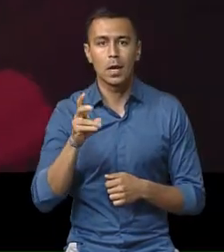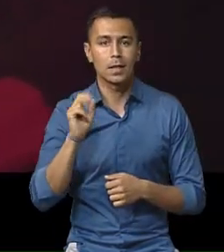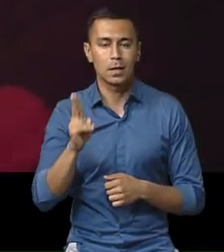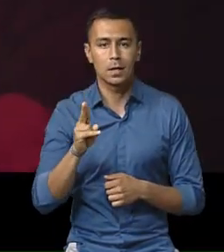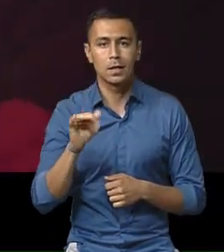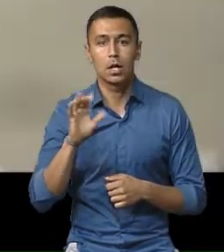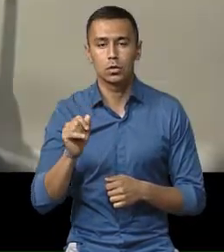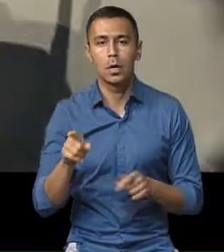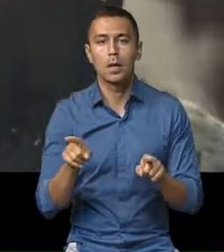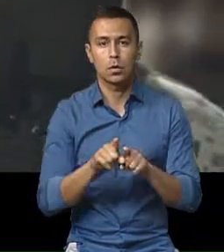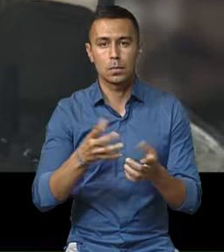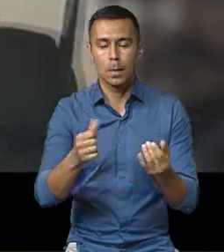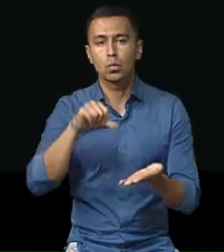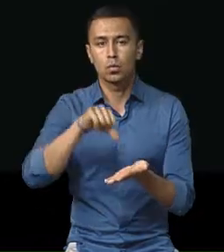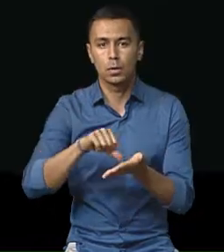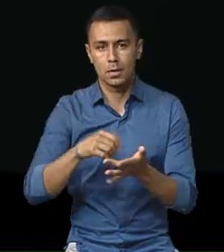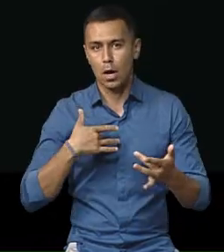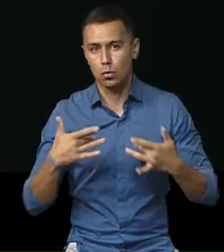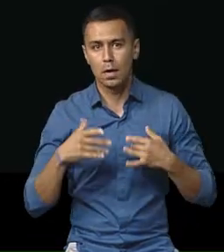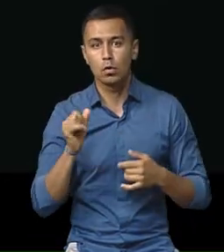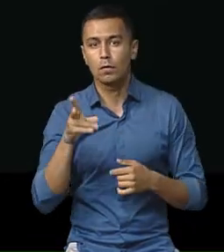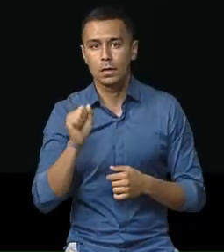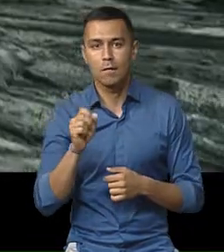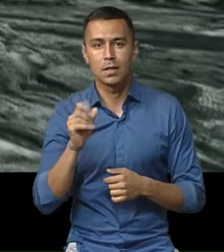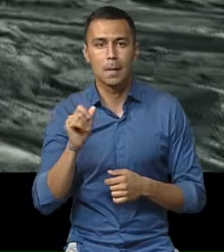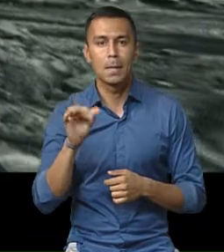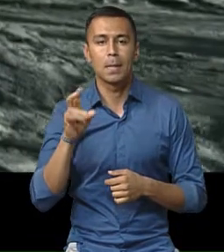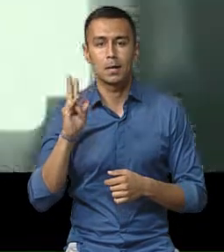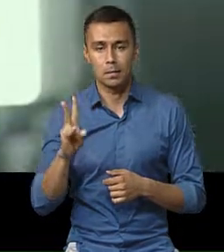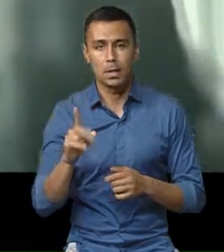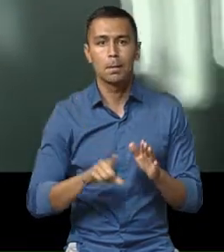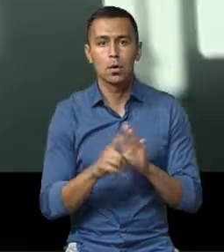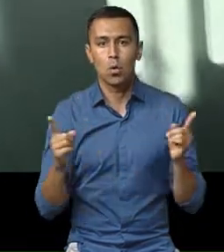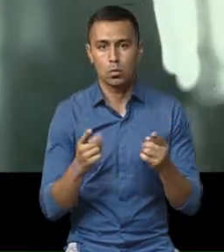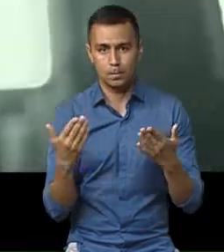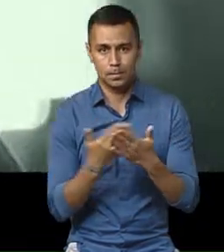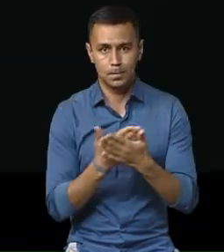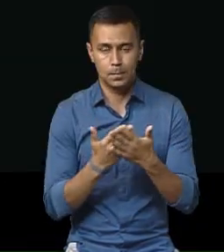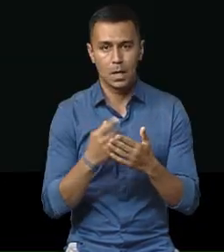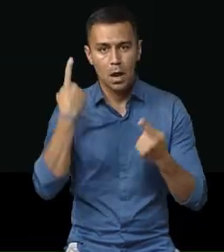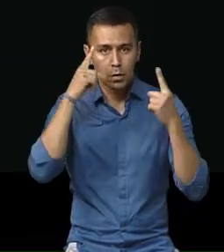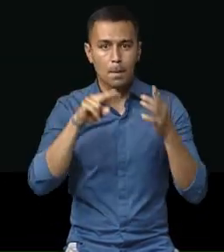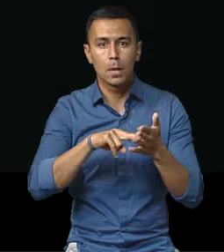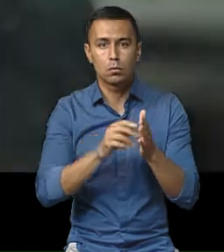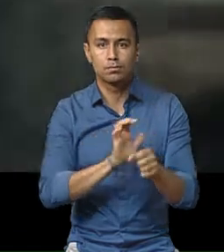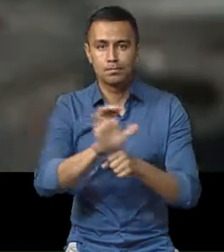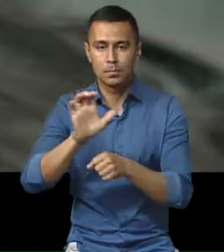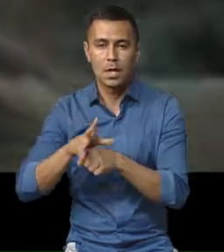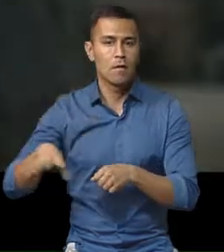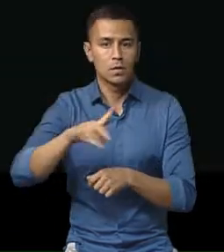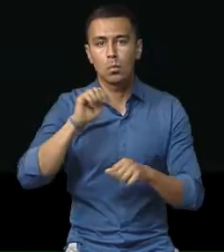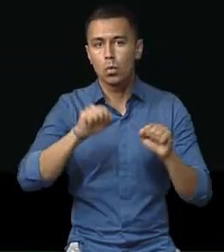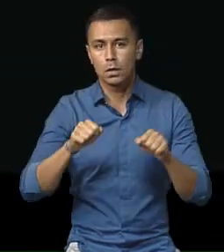Іван Трач, в епізодичних ролях Ірма Вітовська-Ванца та Віталіна Біблів. Спершу короткометражну стрічку автори планують надіслати на усі